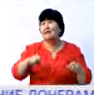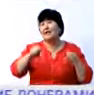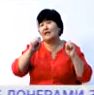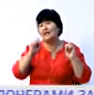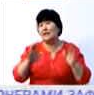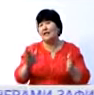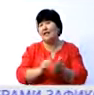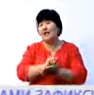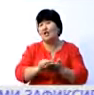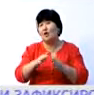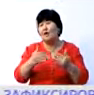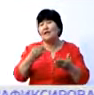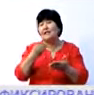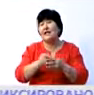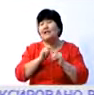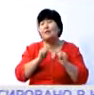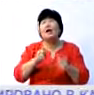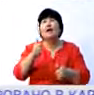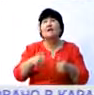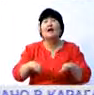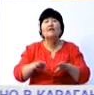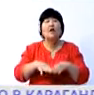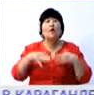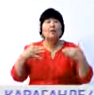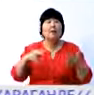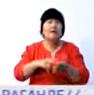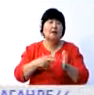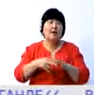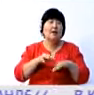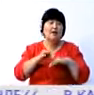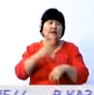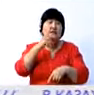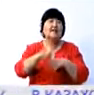специальными дипломами и ценными призами. Соревнования такого масштаба планируется ввести в традицию.